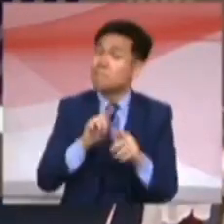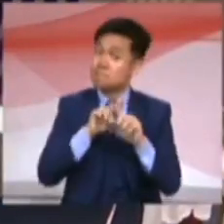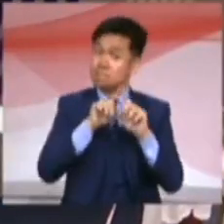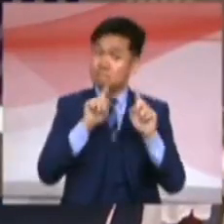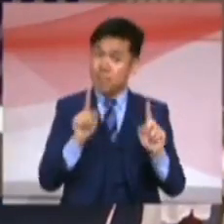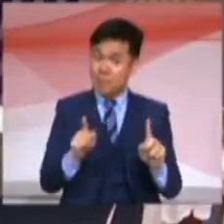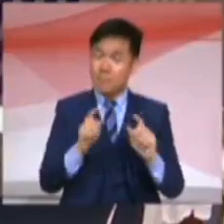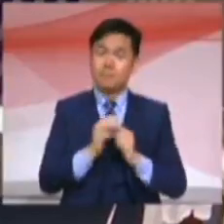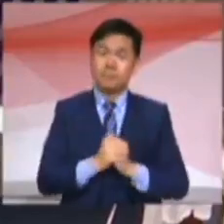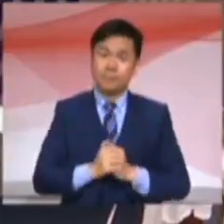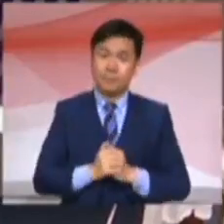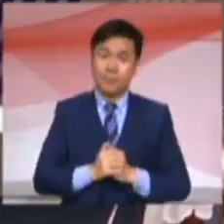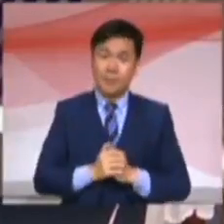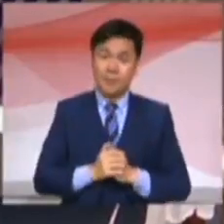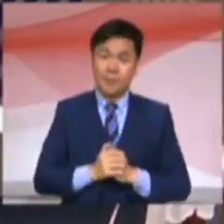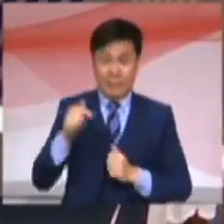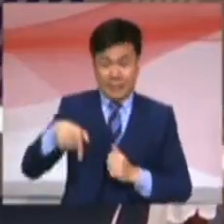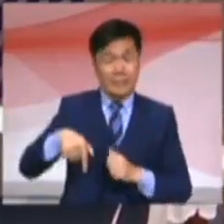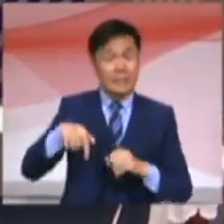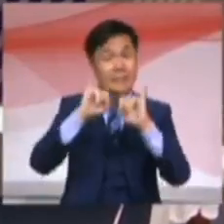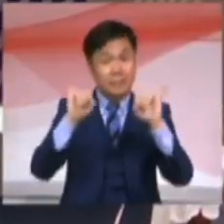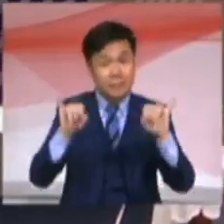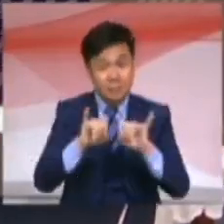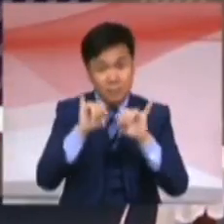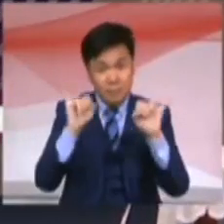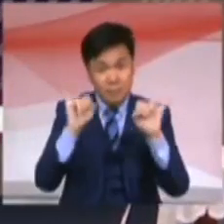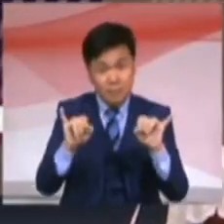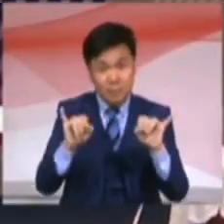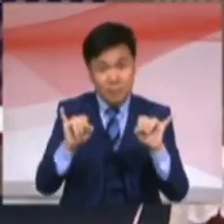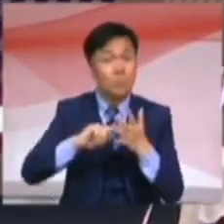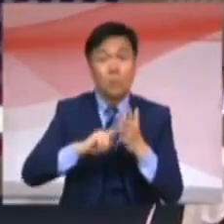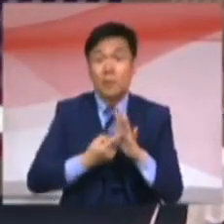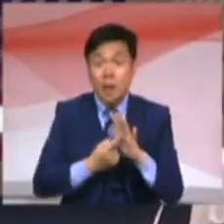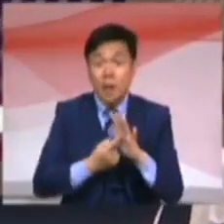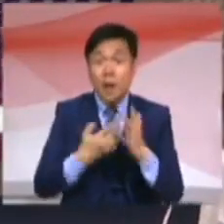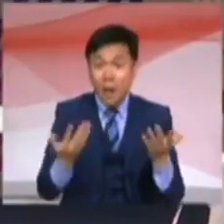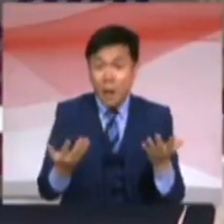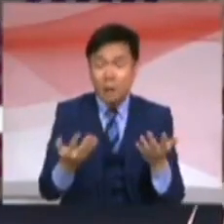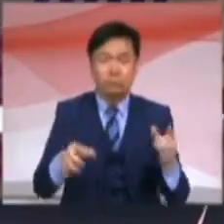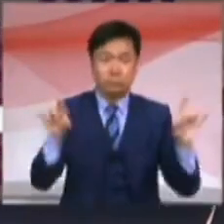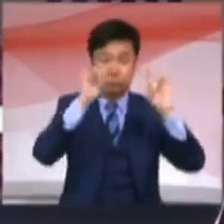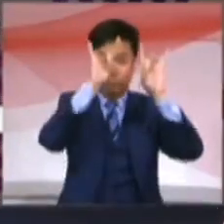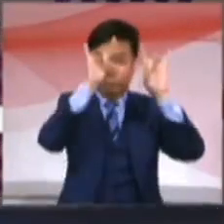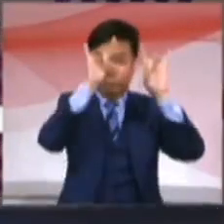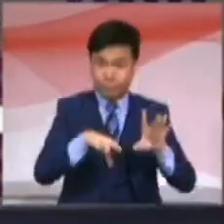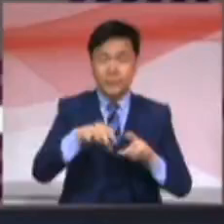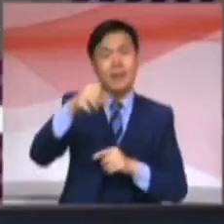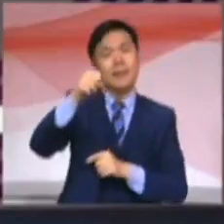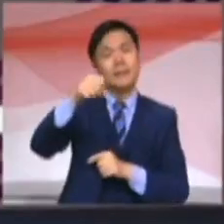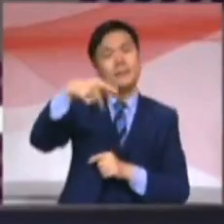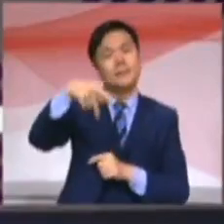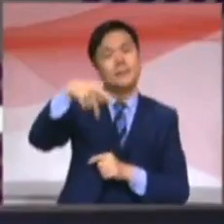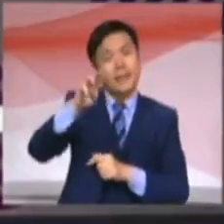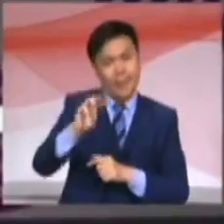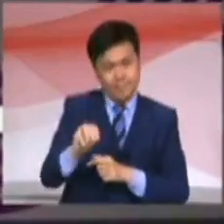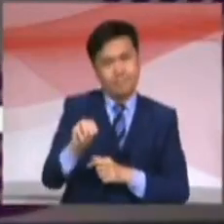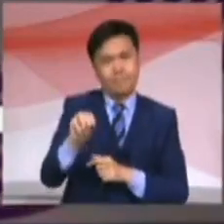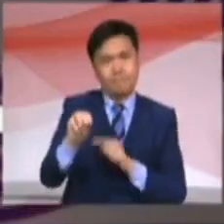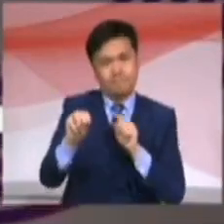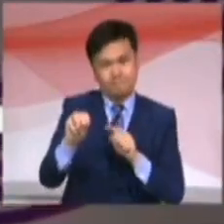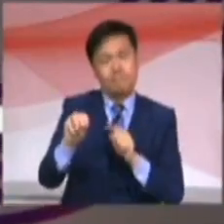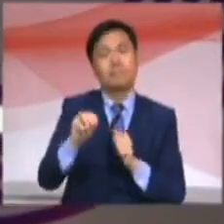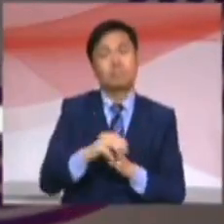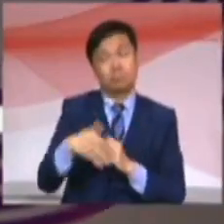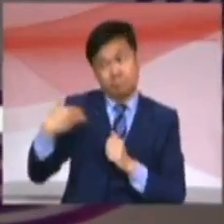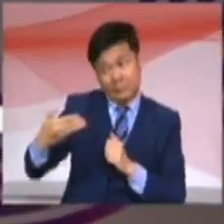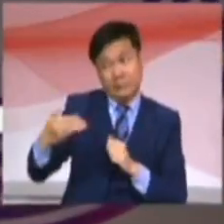bahawa pada hari Isnin ini akan bermula peperiksaan SPM, Sijil Pelajaran Malaysia.